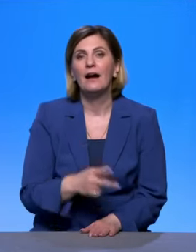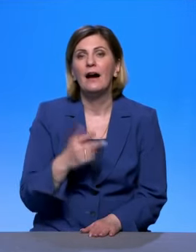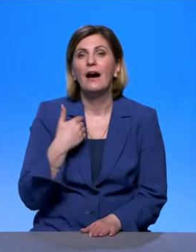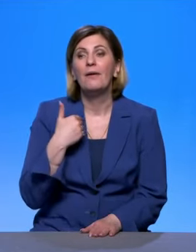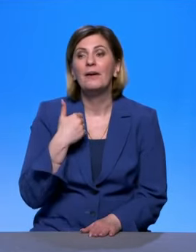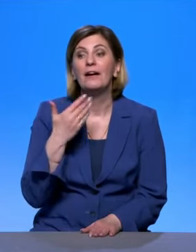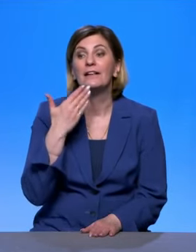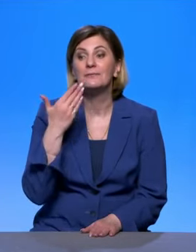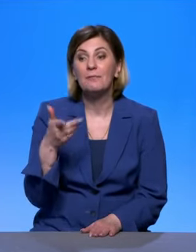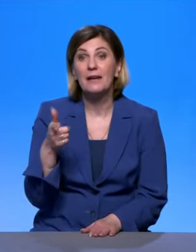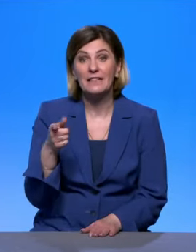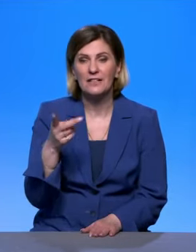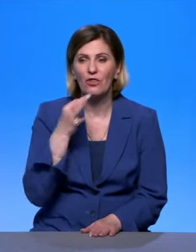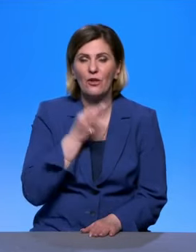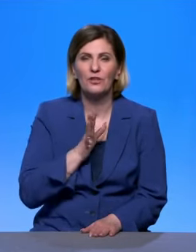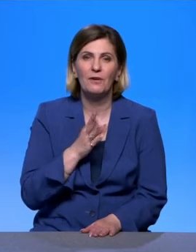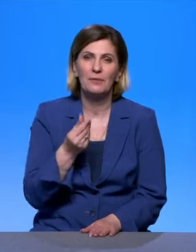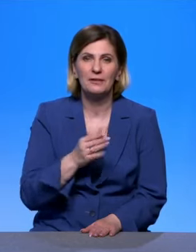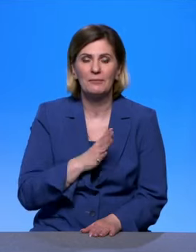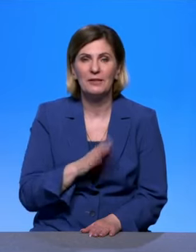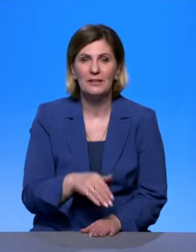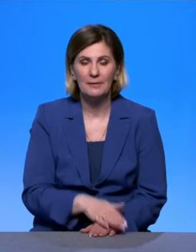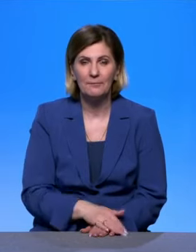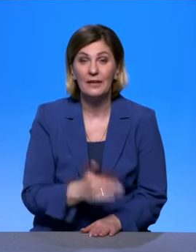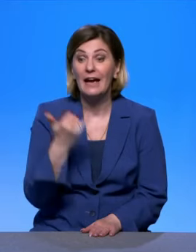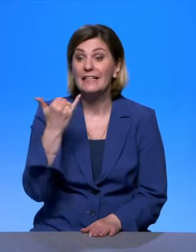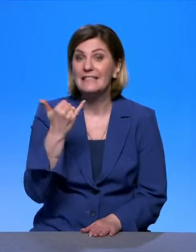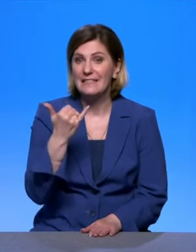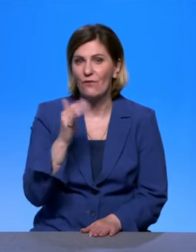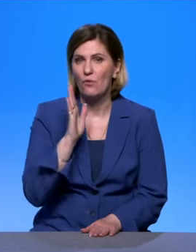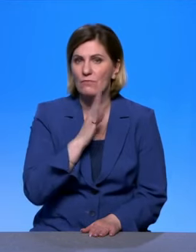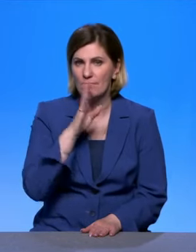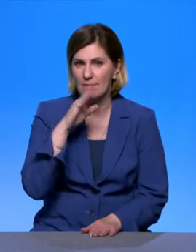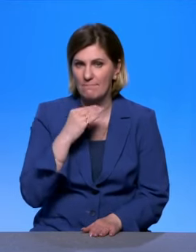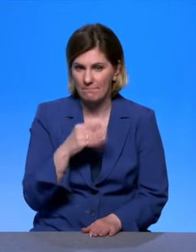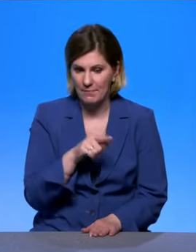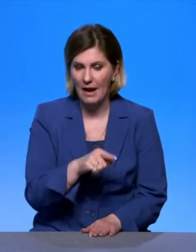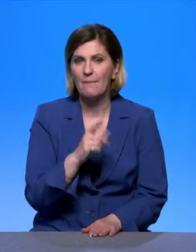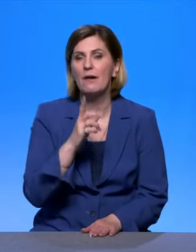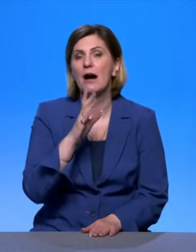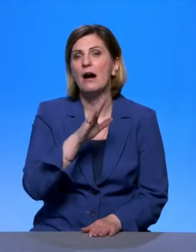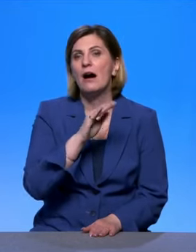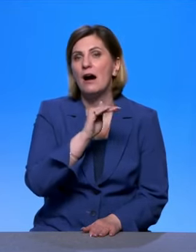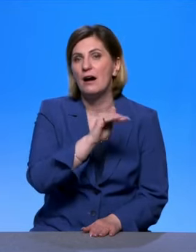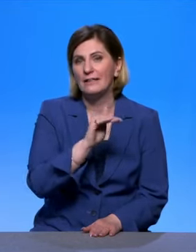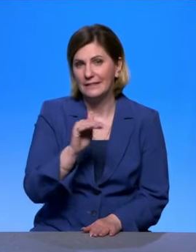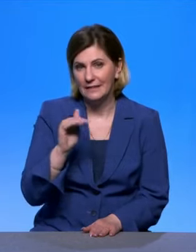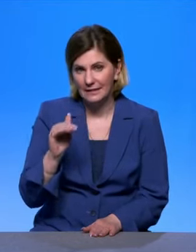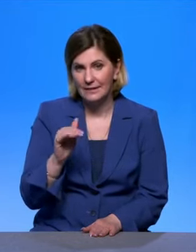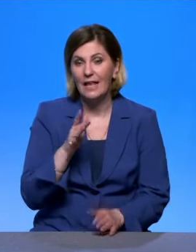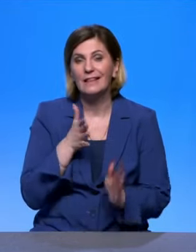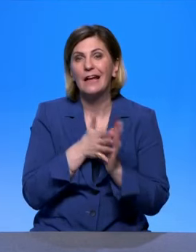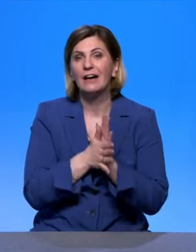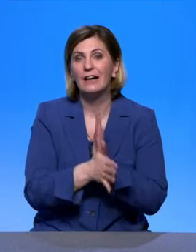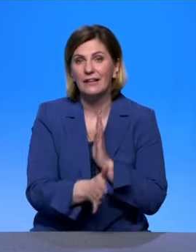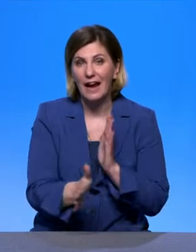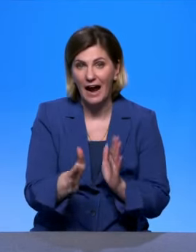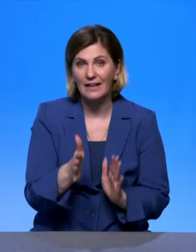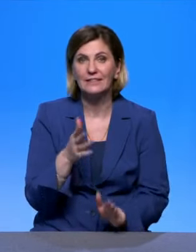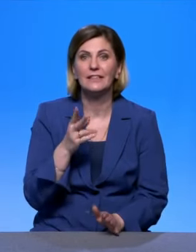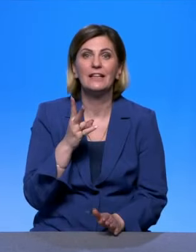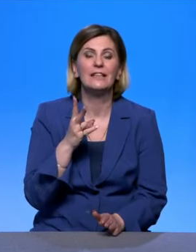он. А сегодня родители столичных школьников, информация, в среднем тратят на подготовку к ЕГЭ от 250 тысяч